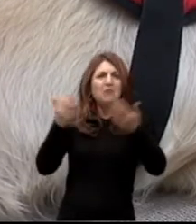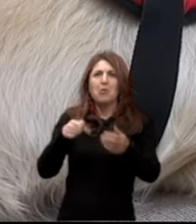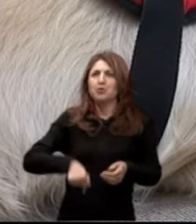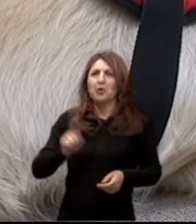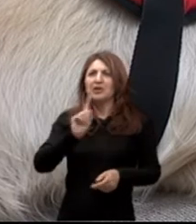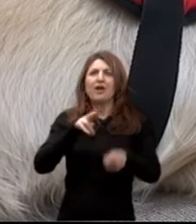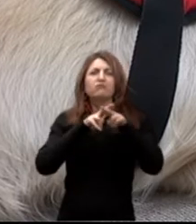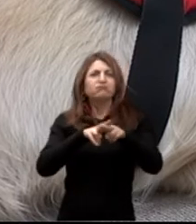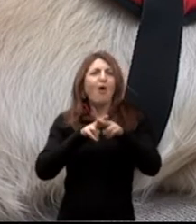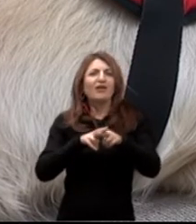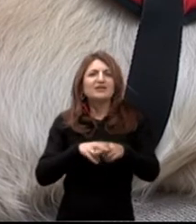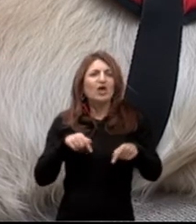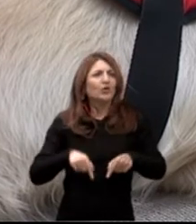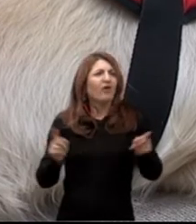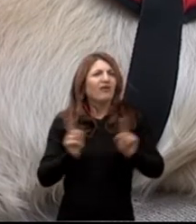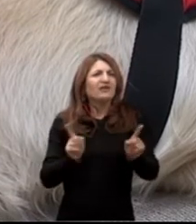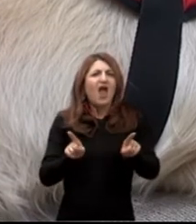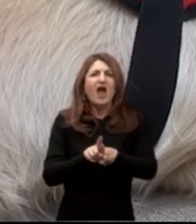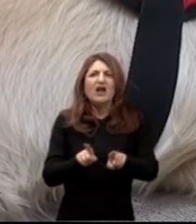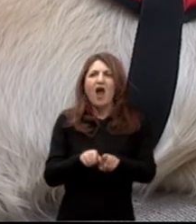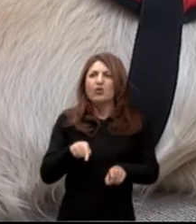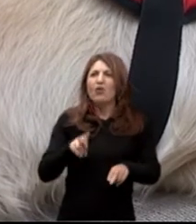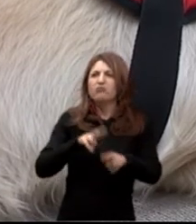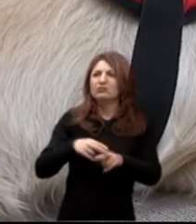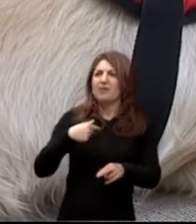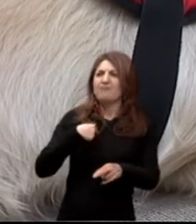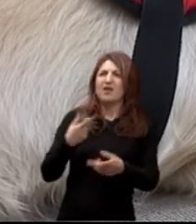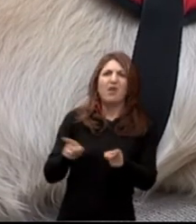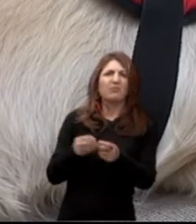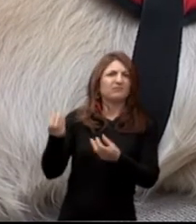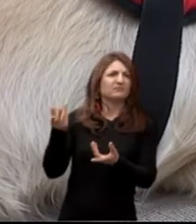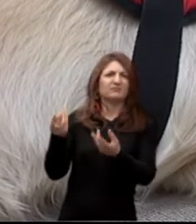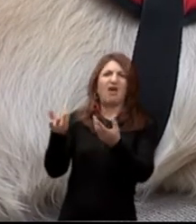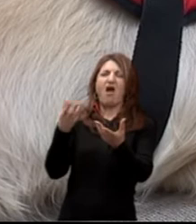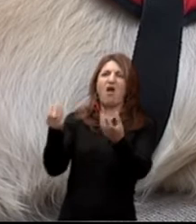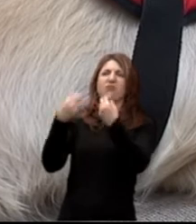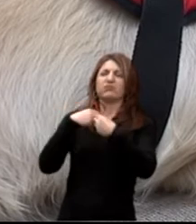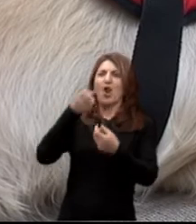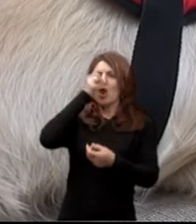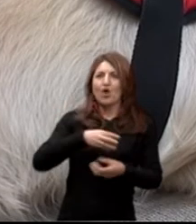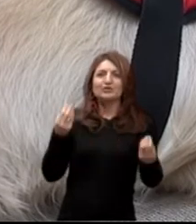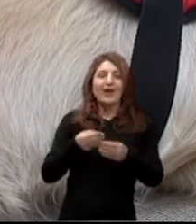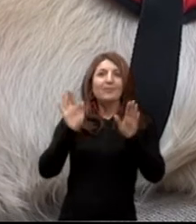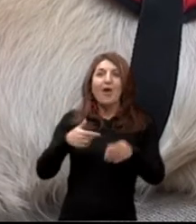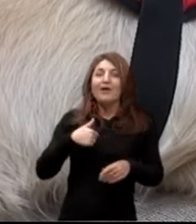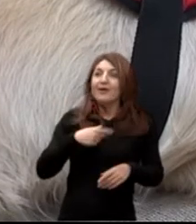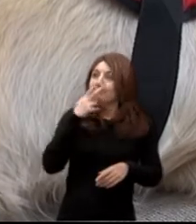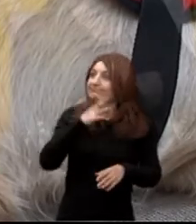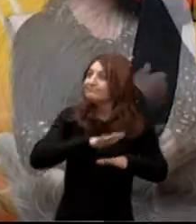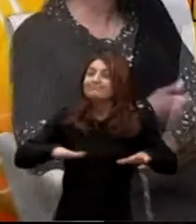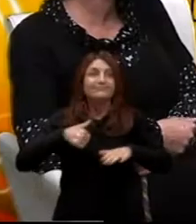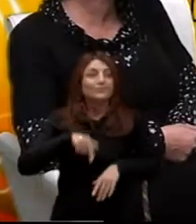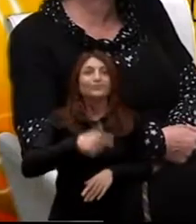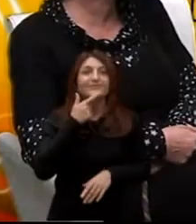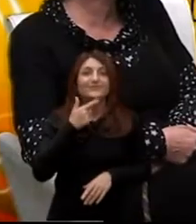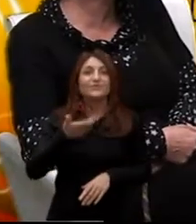bolnicu, ne kao nešto, prostor gdje će se nešto njemu loše dogoditi, nego dobiva pozitivan impuls. Zapravo, kao svoje nešto